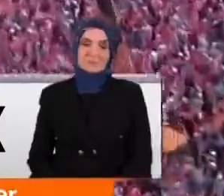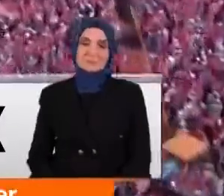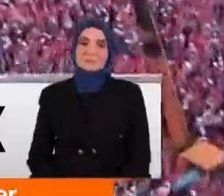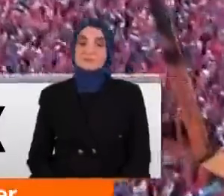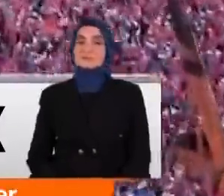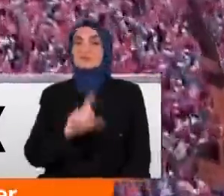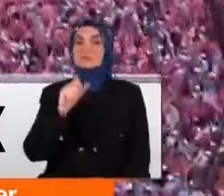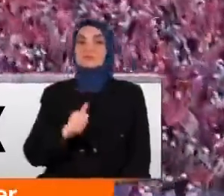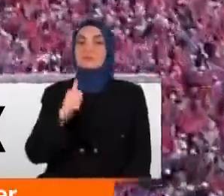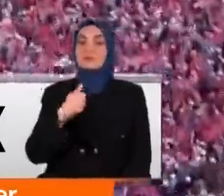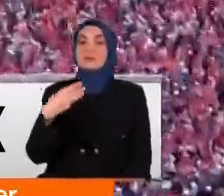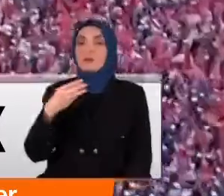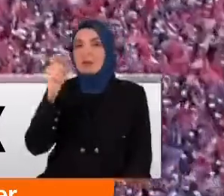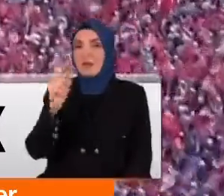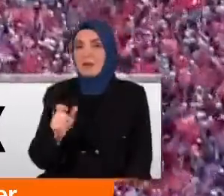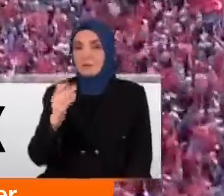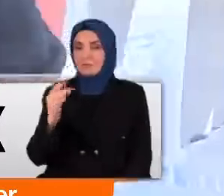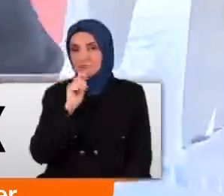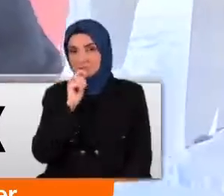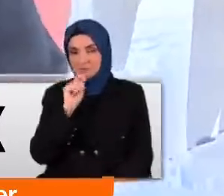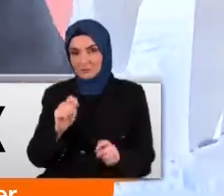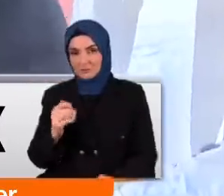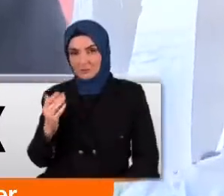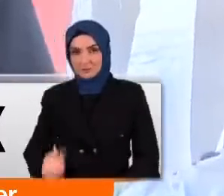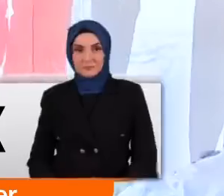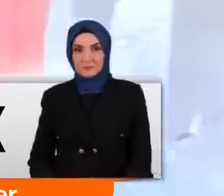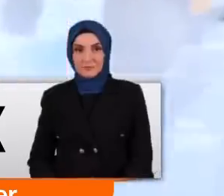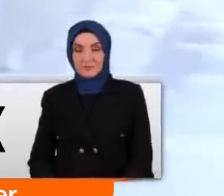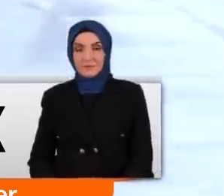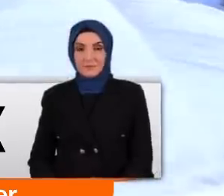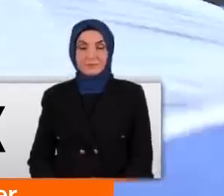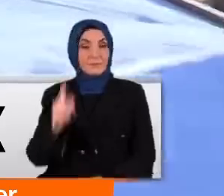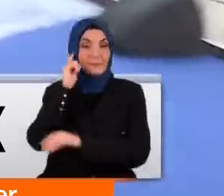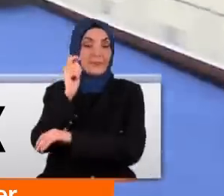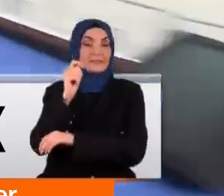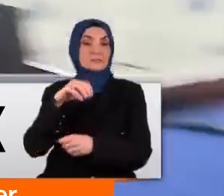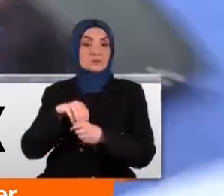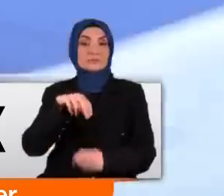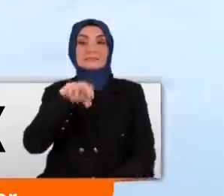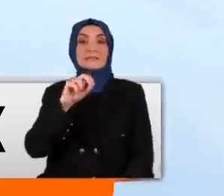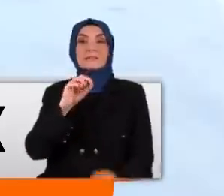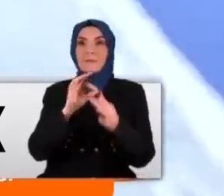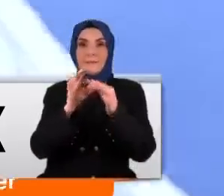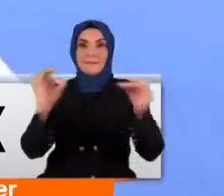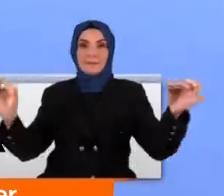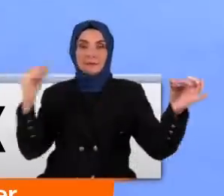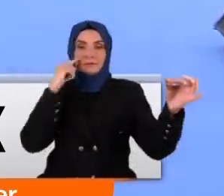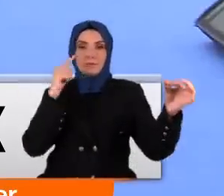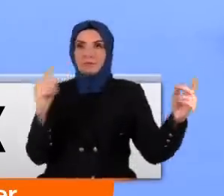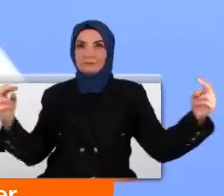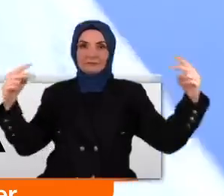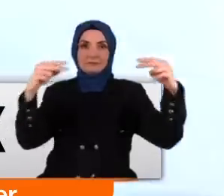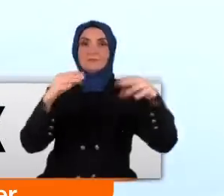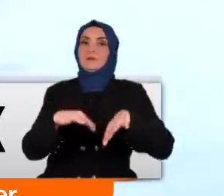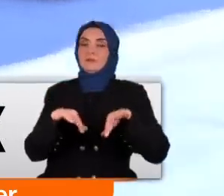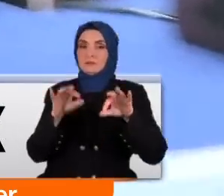Cumhurbaşkanımız Recep Tayyip Erdoğan. Miting için 80 metre uzunluğunda sahne kuruldu. Cumhurbaşkanı Recep Tayyip Erdoğan